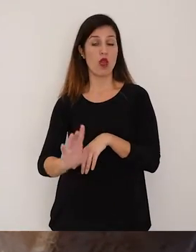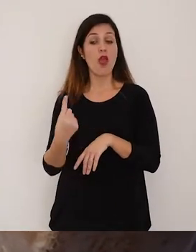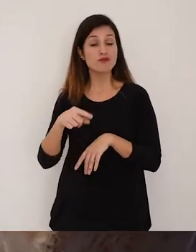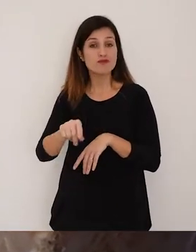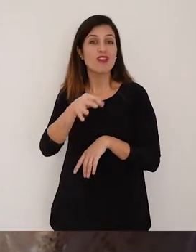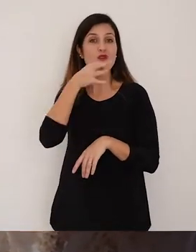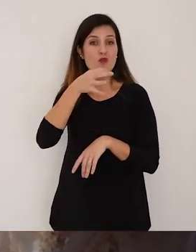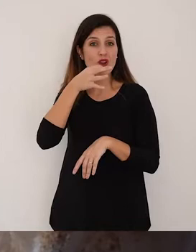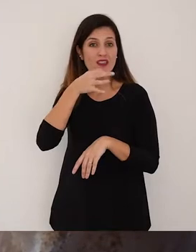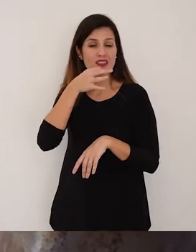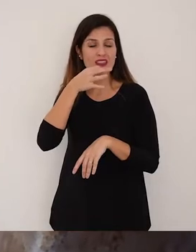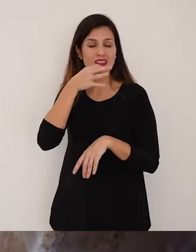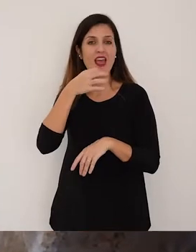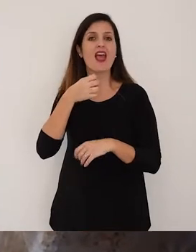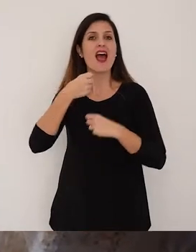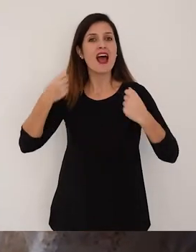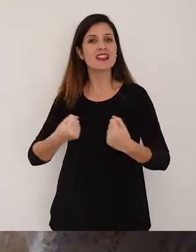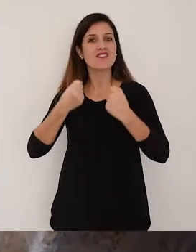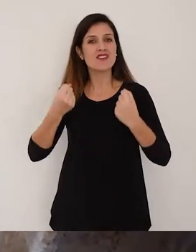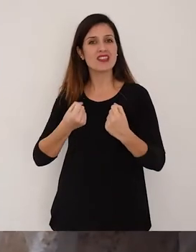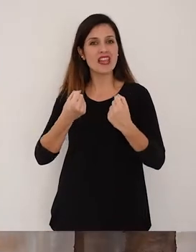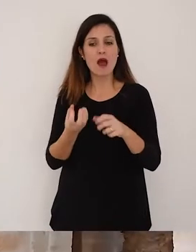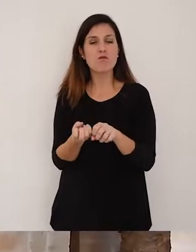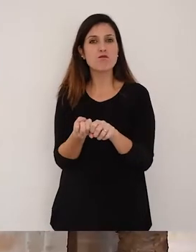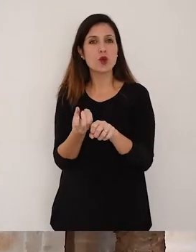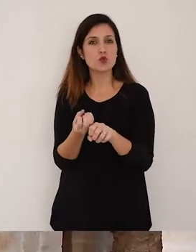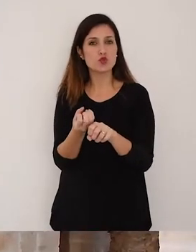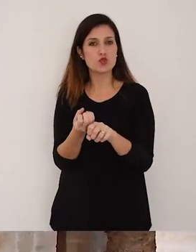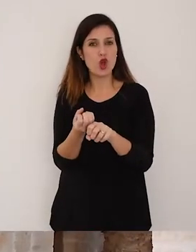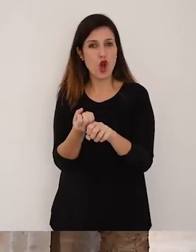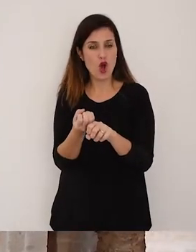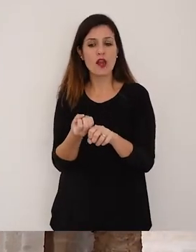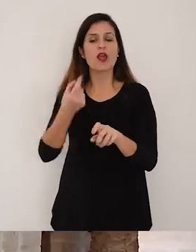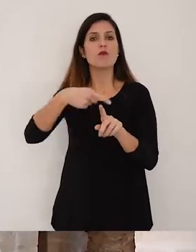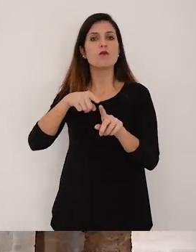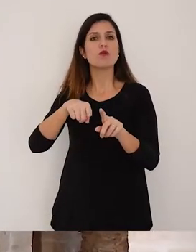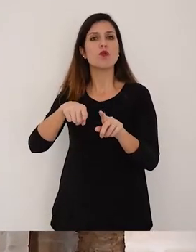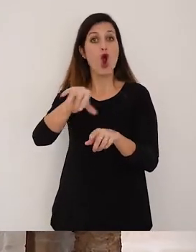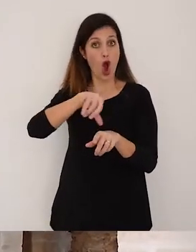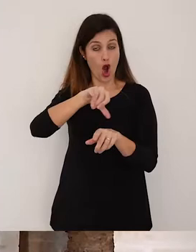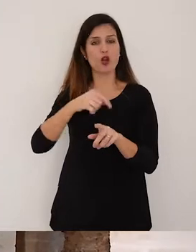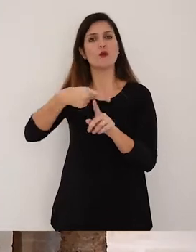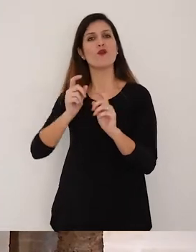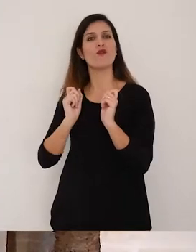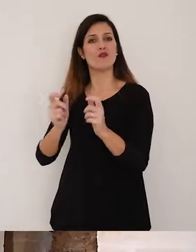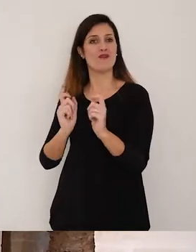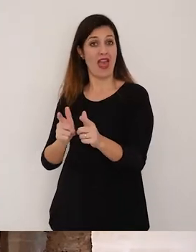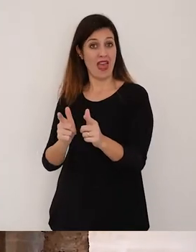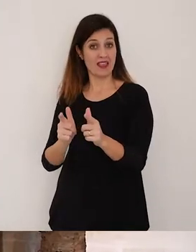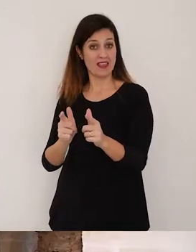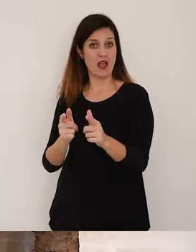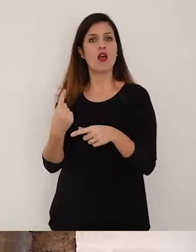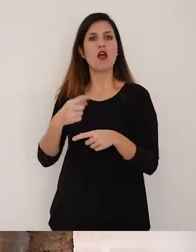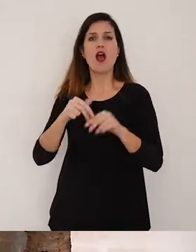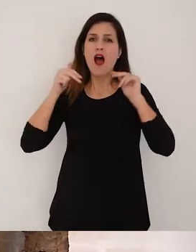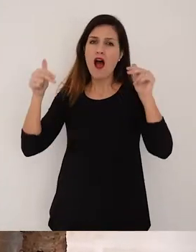Vere testimonianze di una viva e intensa attività industriale, legata alla produzione e alla vendita dell'olio, peculiarità